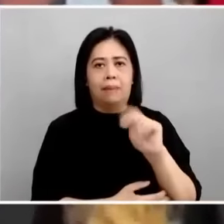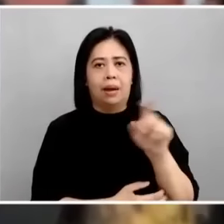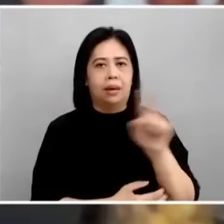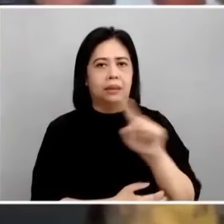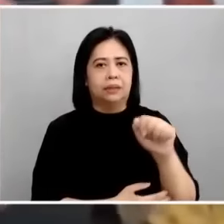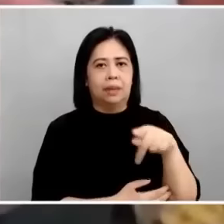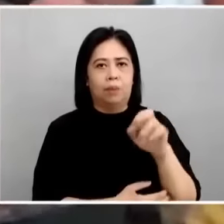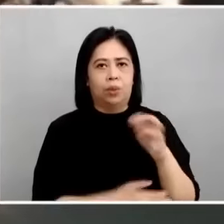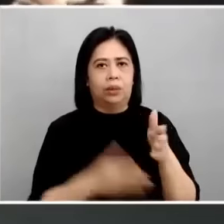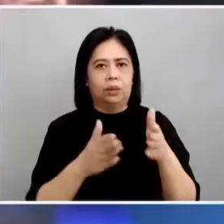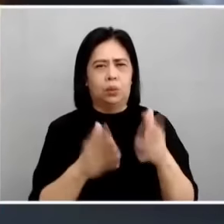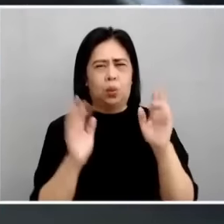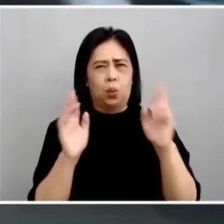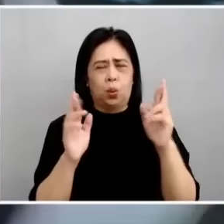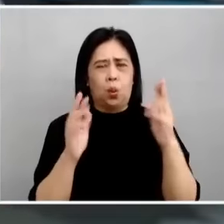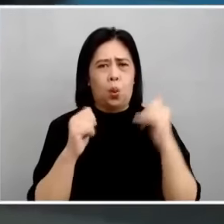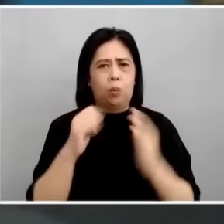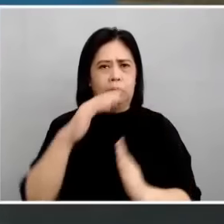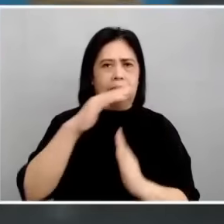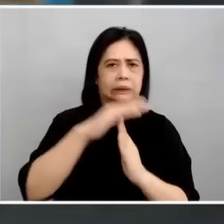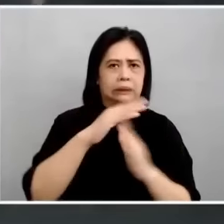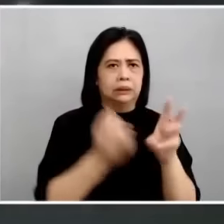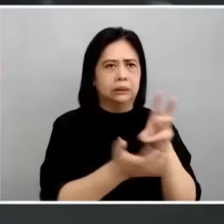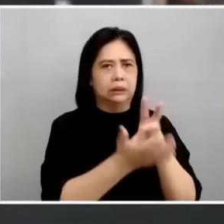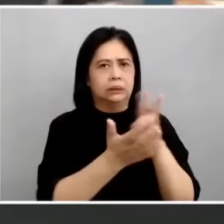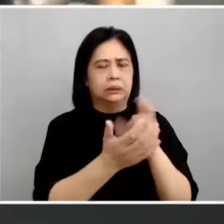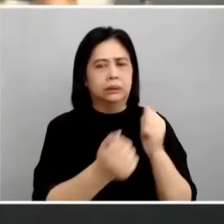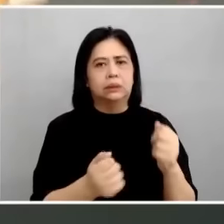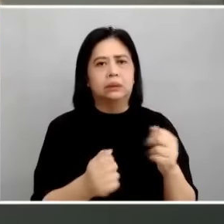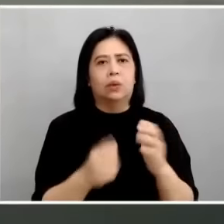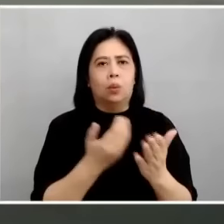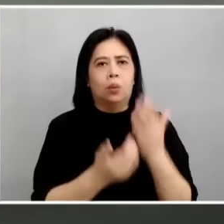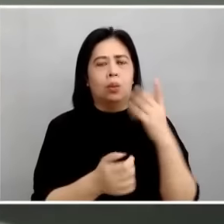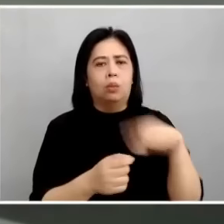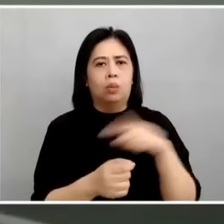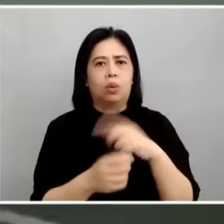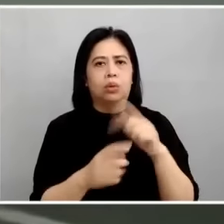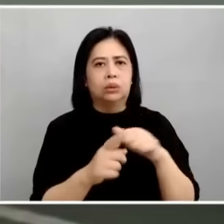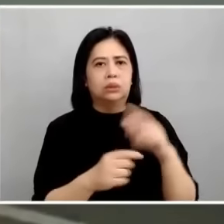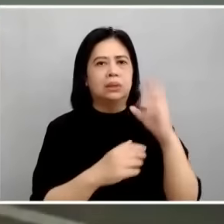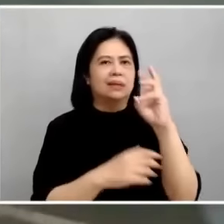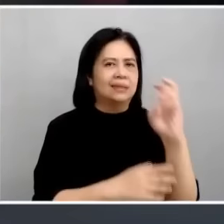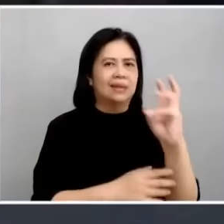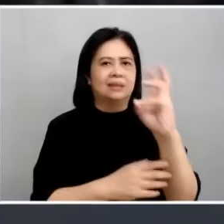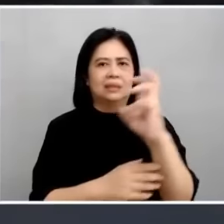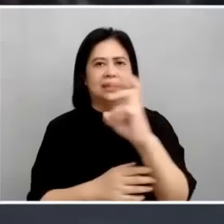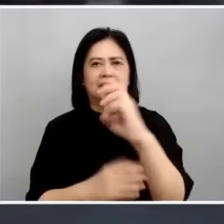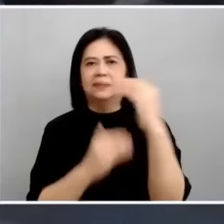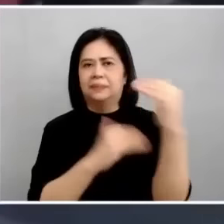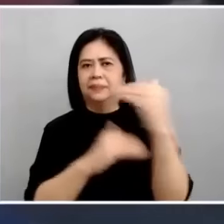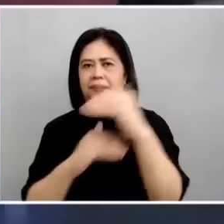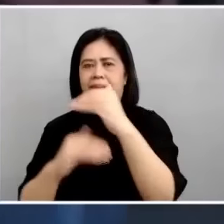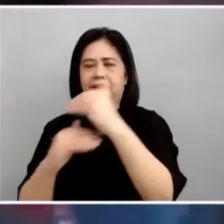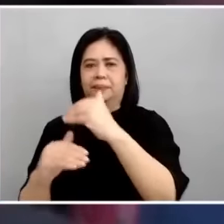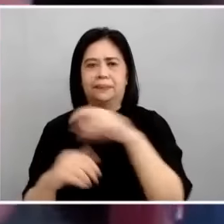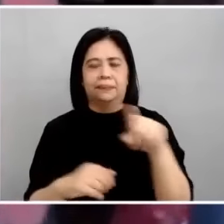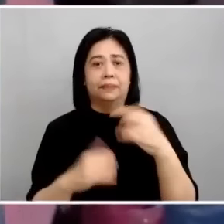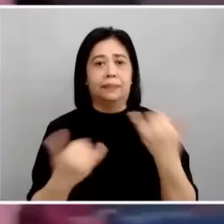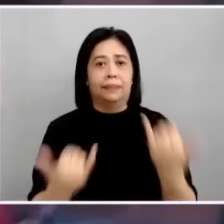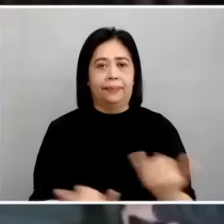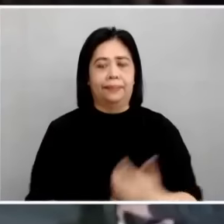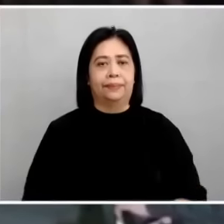nag-aabang na umabot sa cut-off ng 7 vaccination site, na halos lahat ay tig-anim na raang dose lamang ang nakalaan ng bakuna ngayong